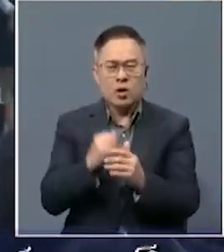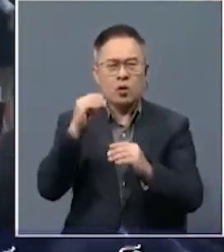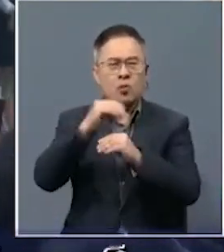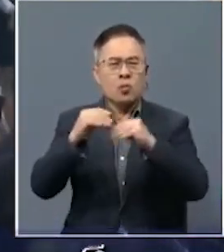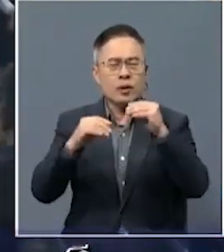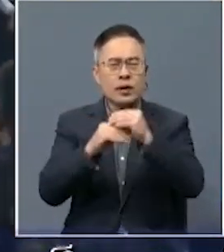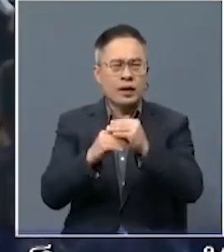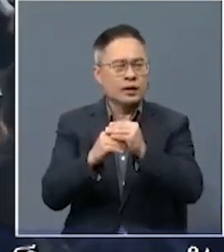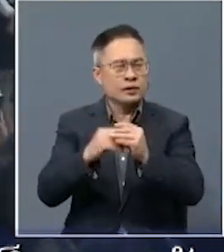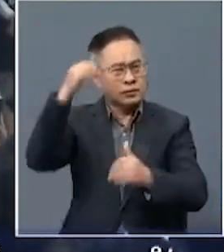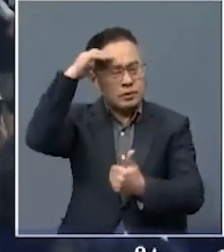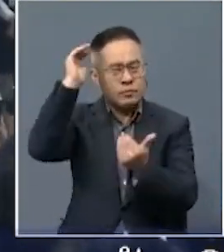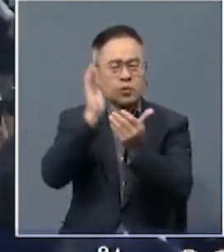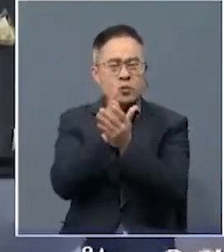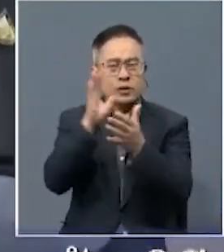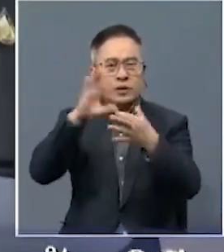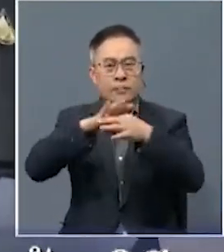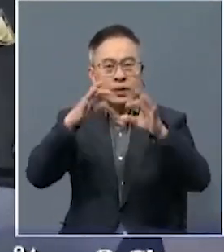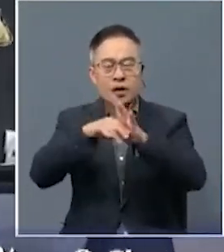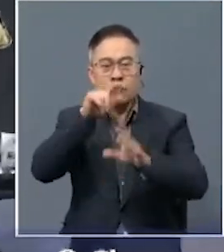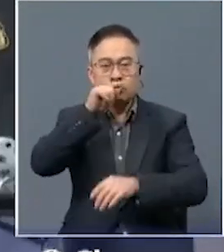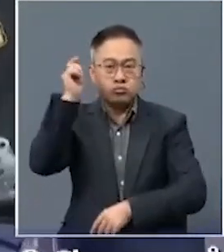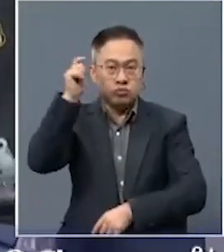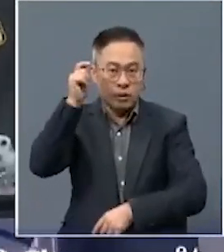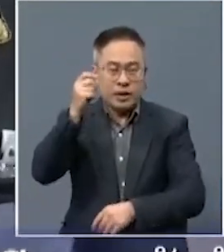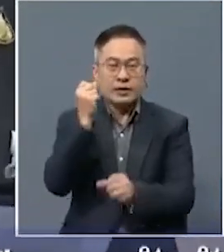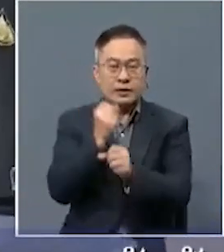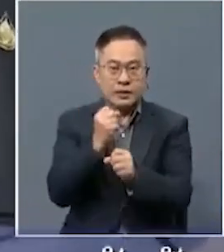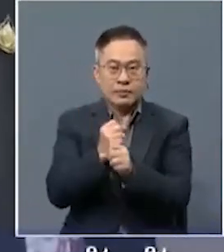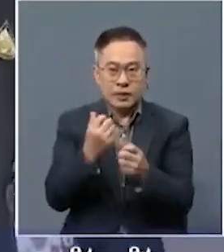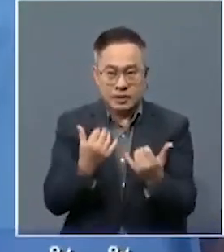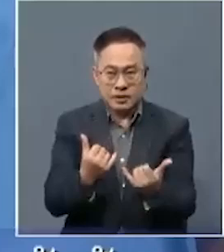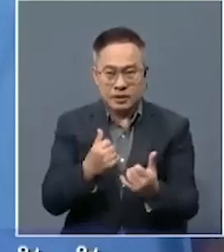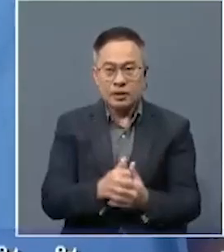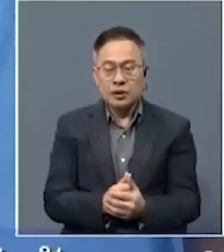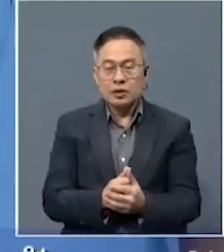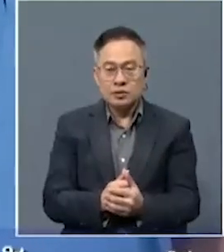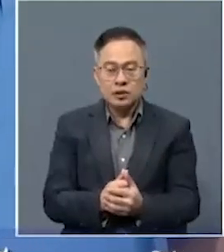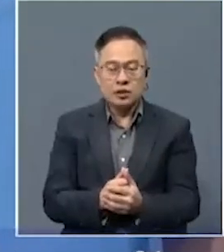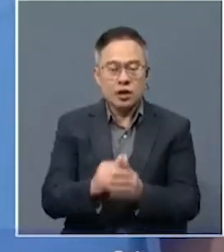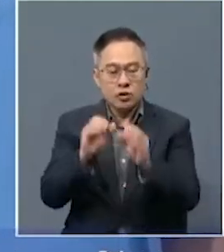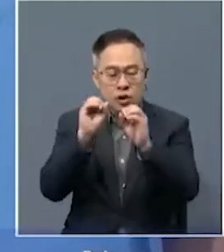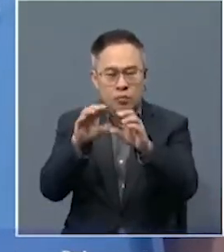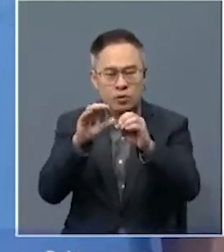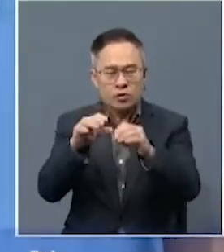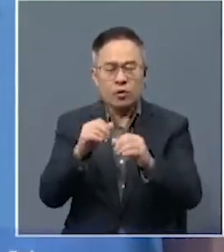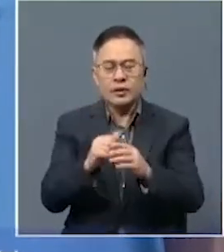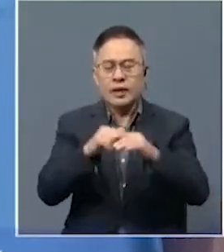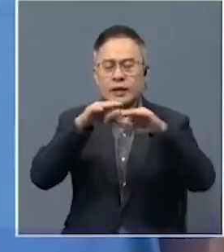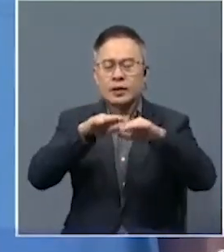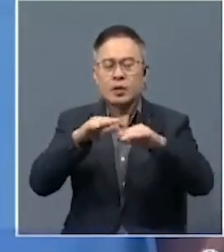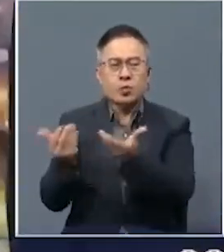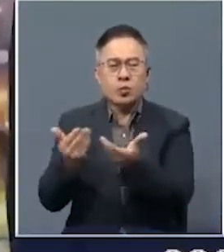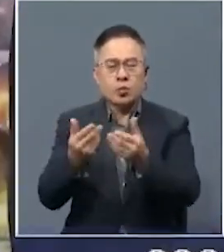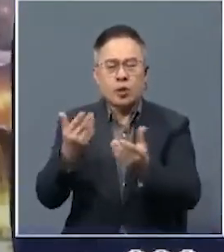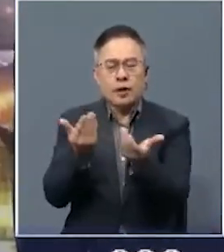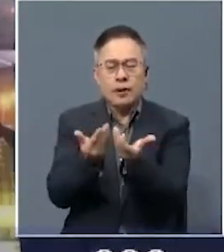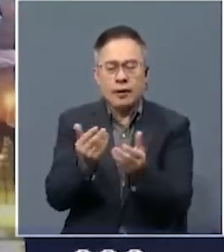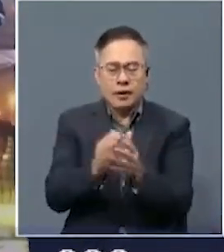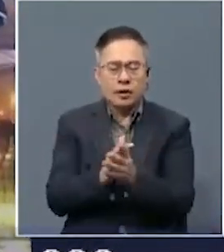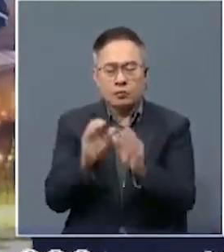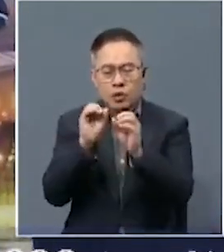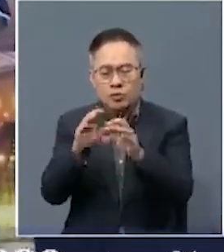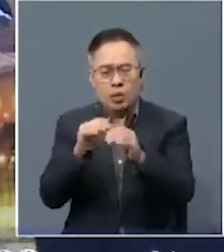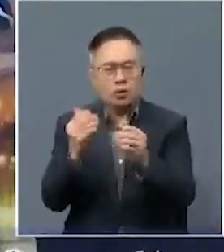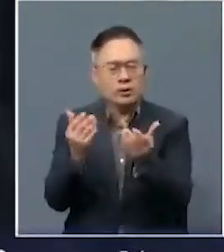แบดมินตันครับของกองบัญชาการตำรวจสอบสวนกลางซึ่งที่ผ่านมาวิวก็ได้มาสอนให้กับลูกหลานข้าราชการตำรวจซึ่งก็ถือว่าวิวเป็น